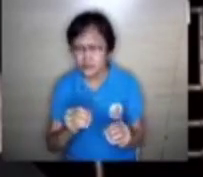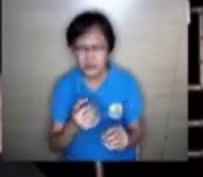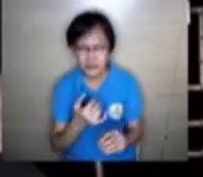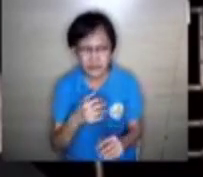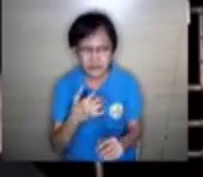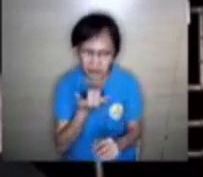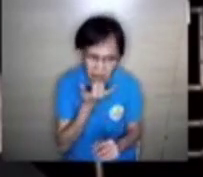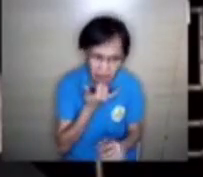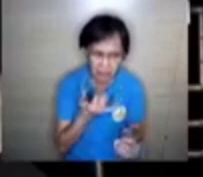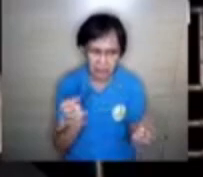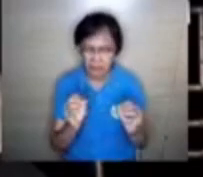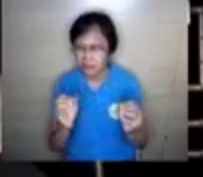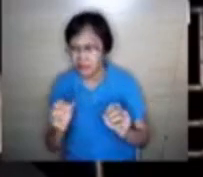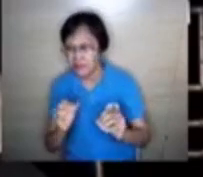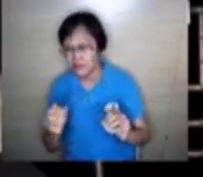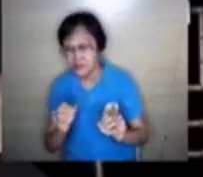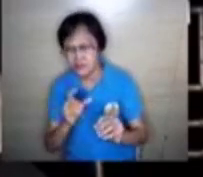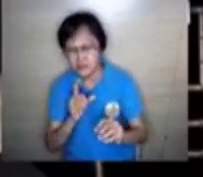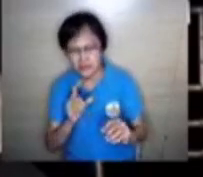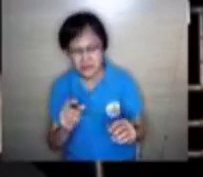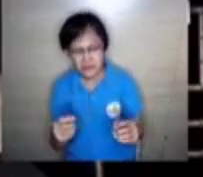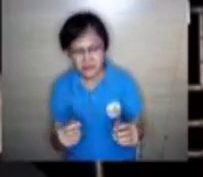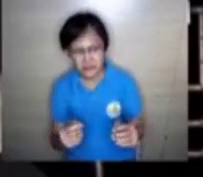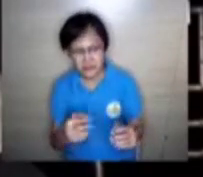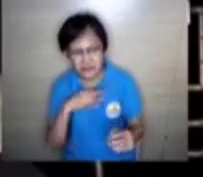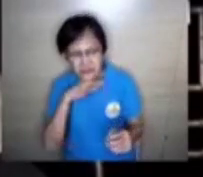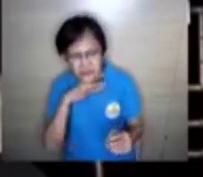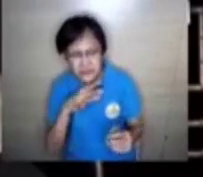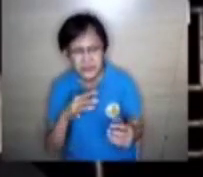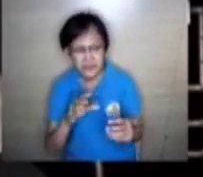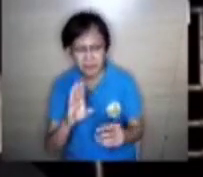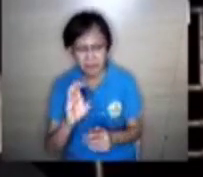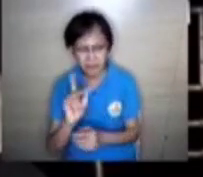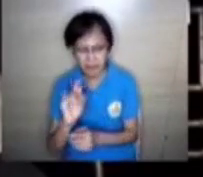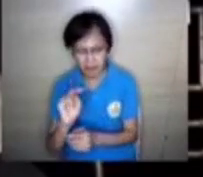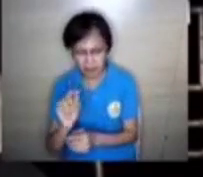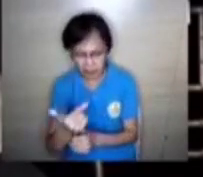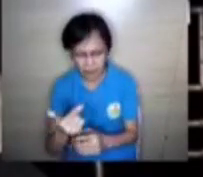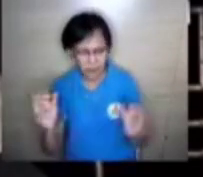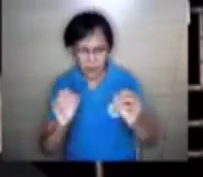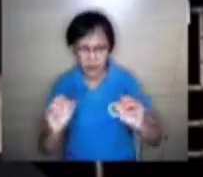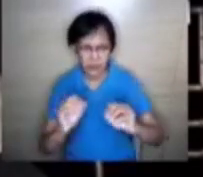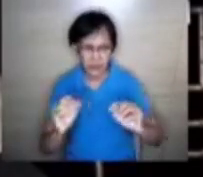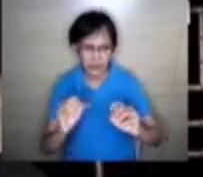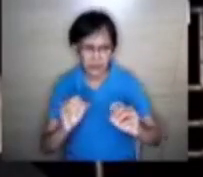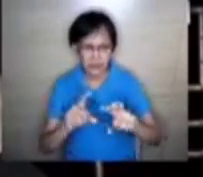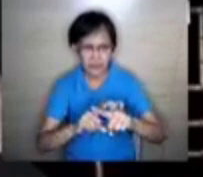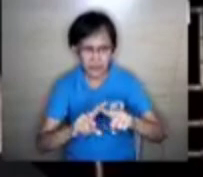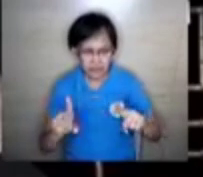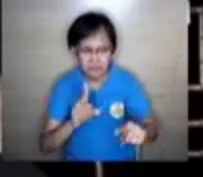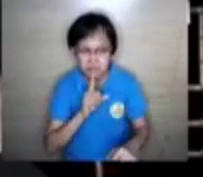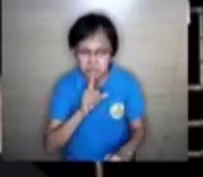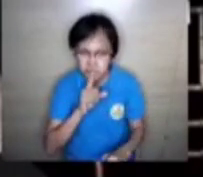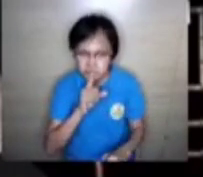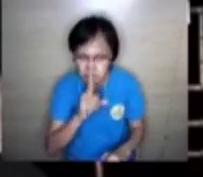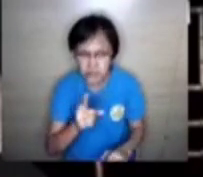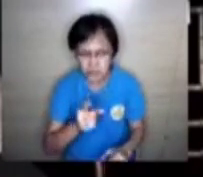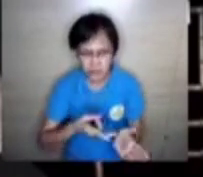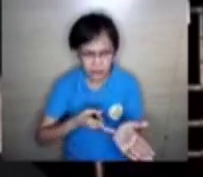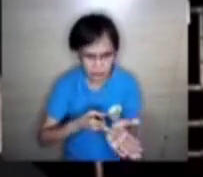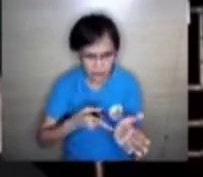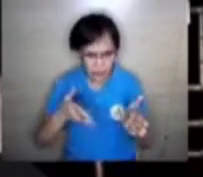Alinsunod dito, magkakaroon din tayo ng major changes sa ating back at secretariat sa susunod na linggo.